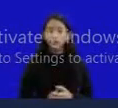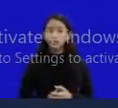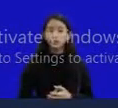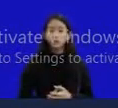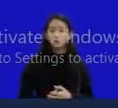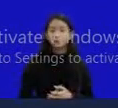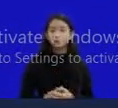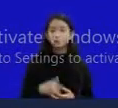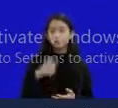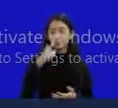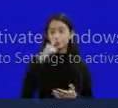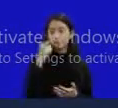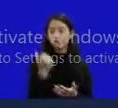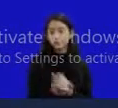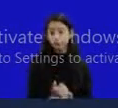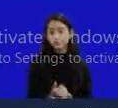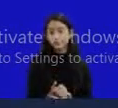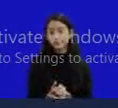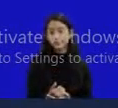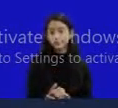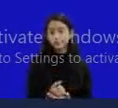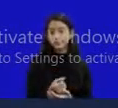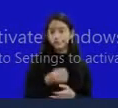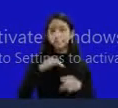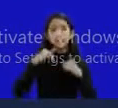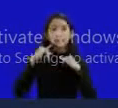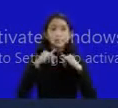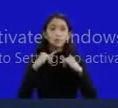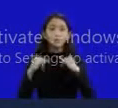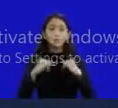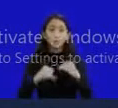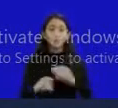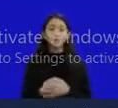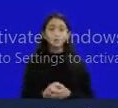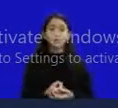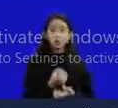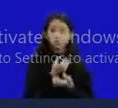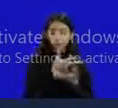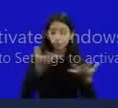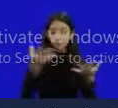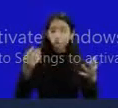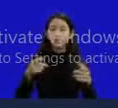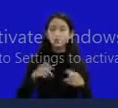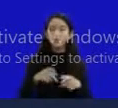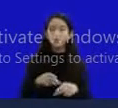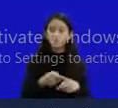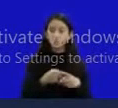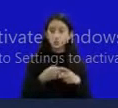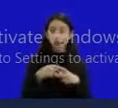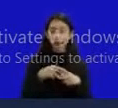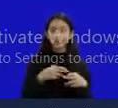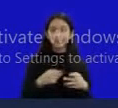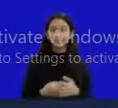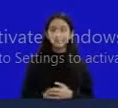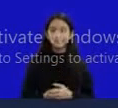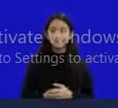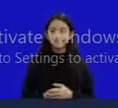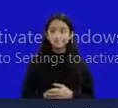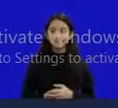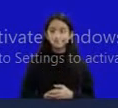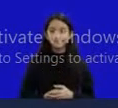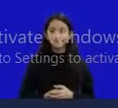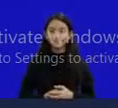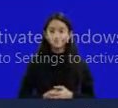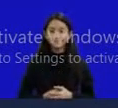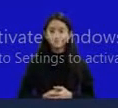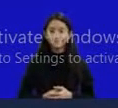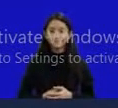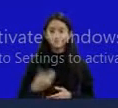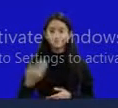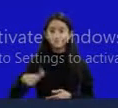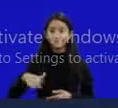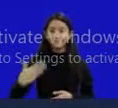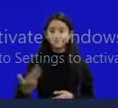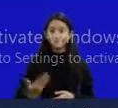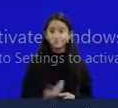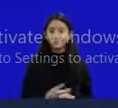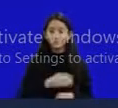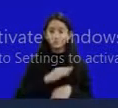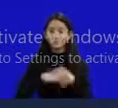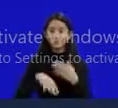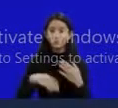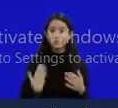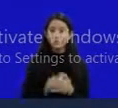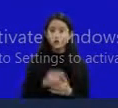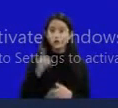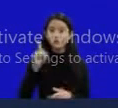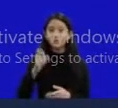pentingnya untuk memastikan protokol ini terjaga berikut a ksep buru pelaku penculikan